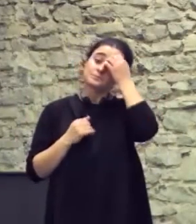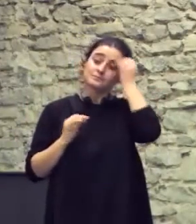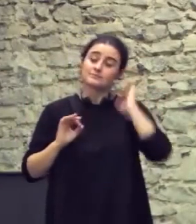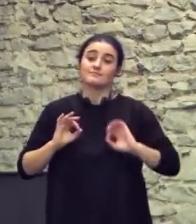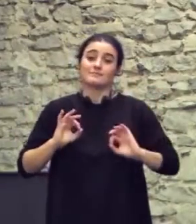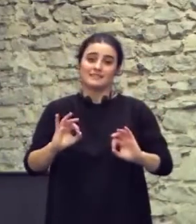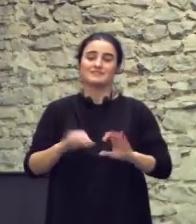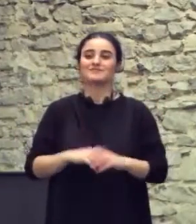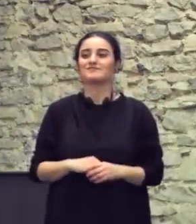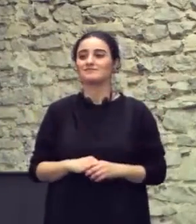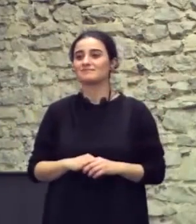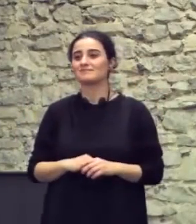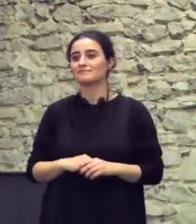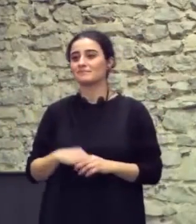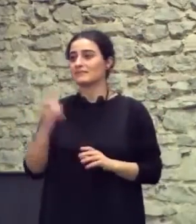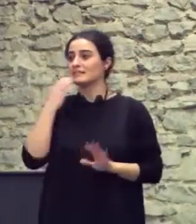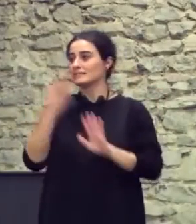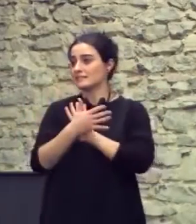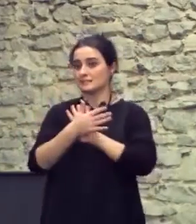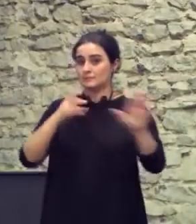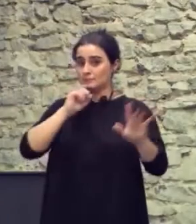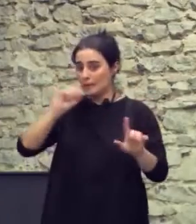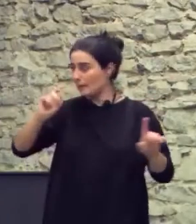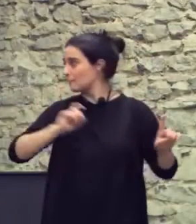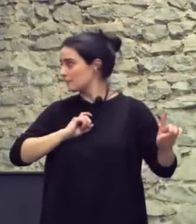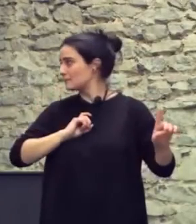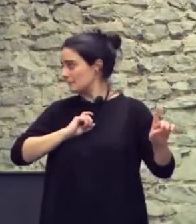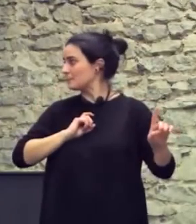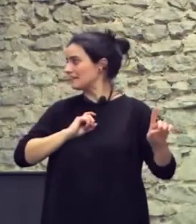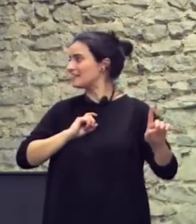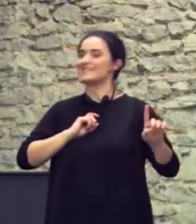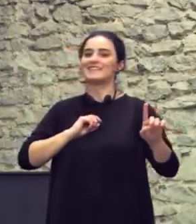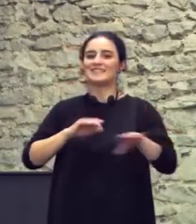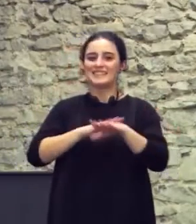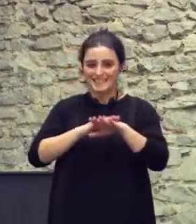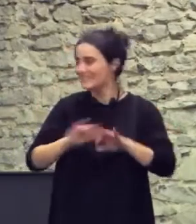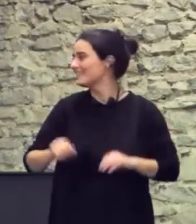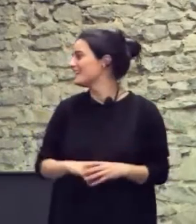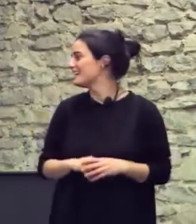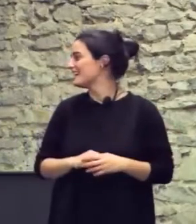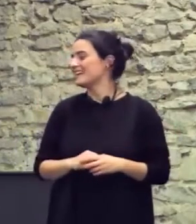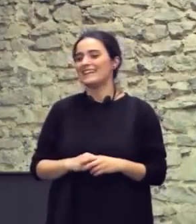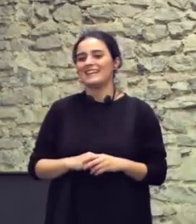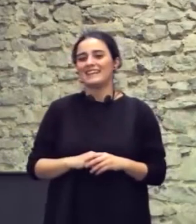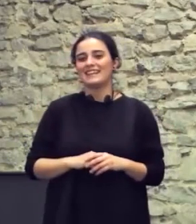Horrela da lekua. Azkar baldin manoa abisatuko didate itzulpenetik ere bai, bale?